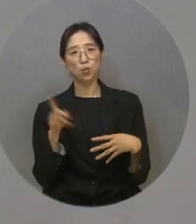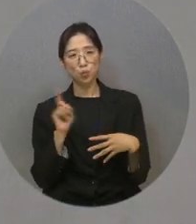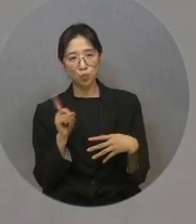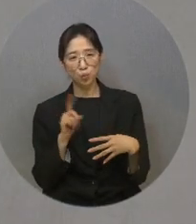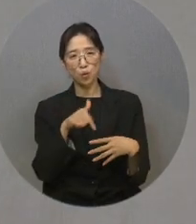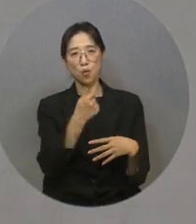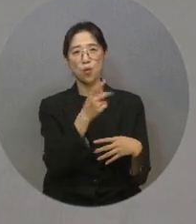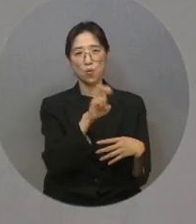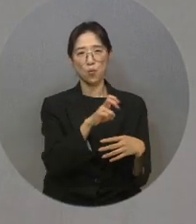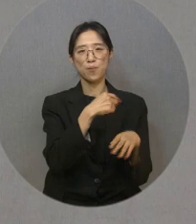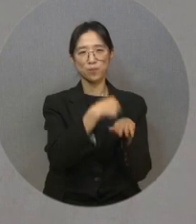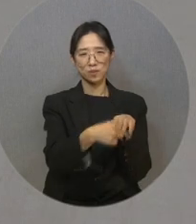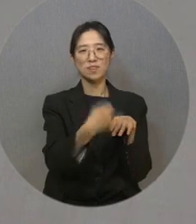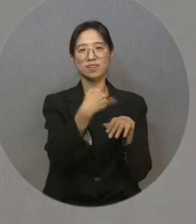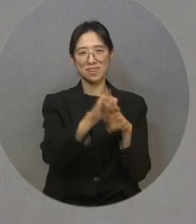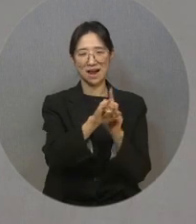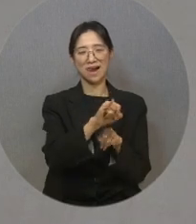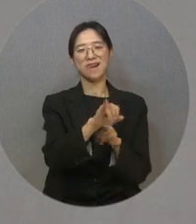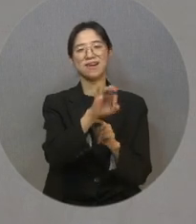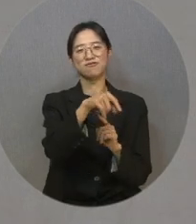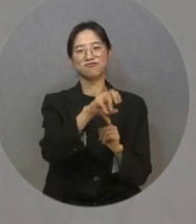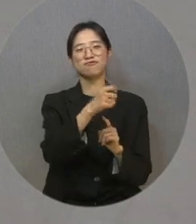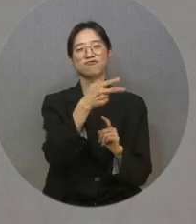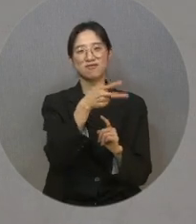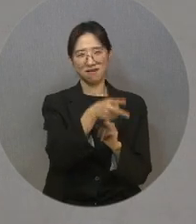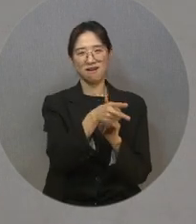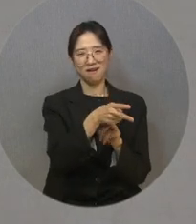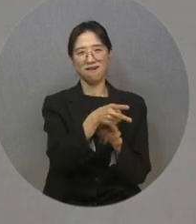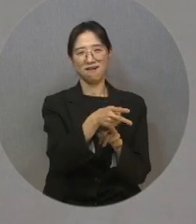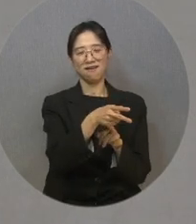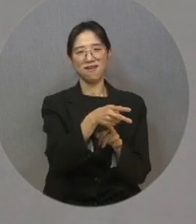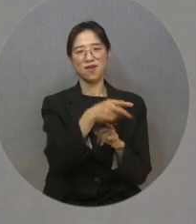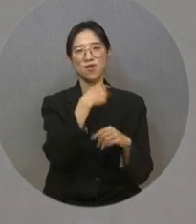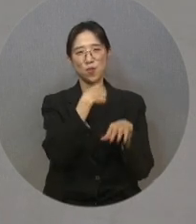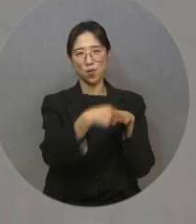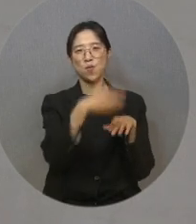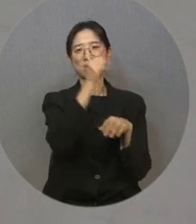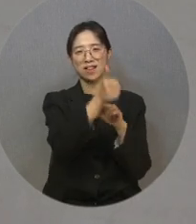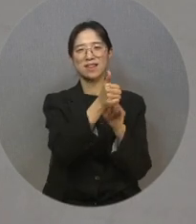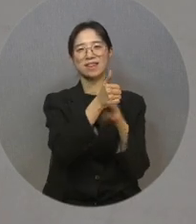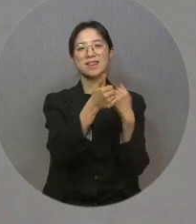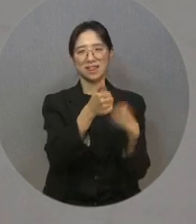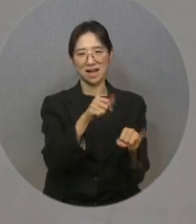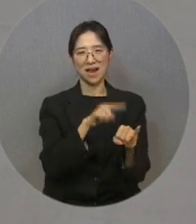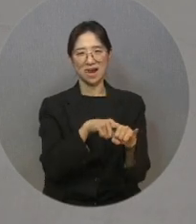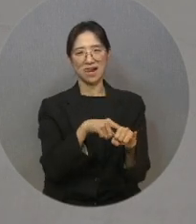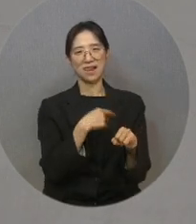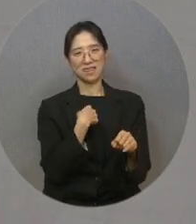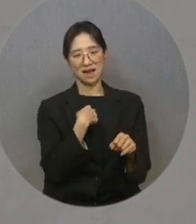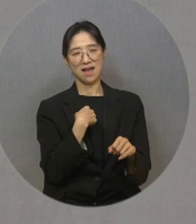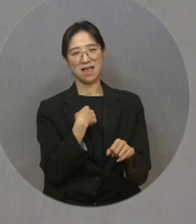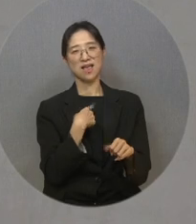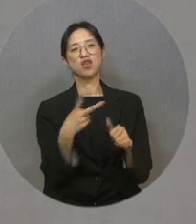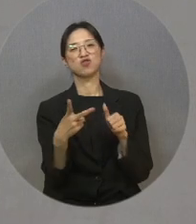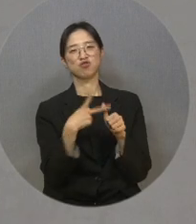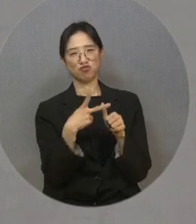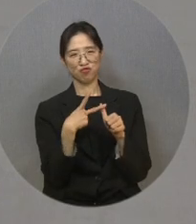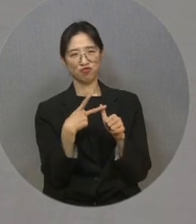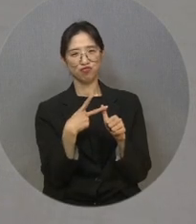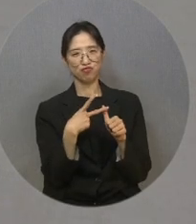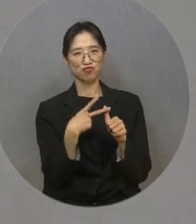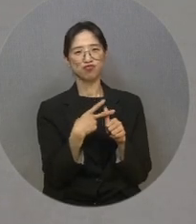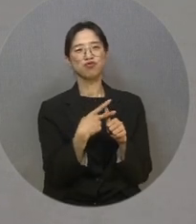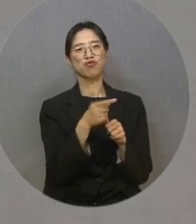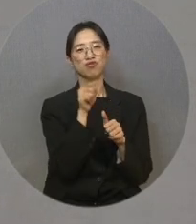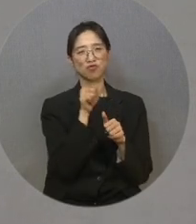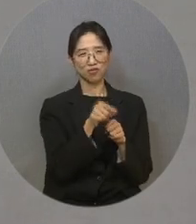곰족의 족장의 딸인 웅녀에게 족장 딸입니다. 그래서 자, 두 번째 부인으로 와. 그게 지금 최초의 제가 봤을 땐